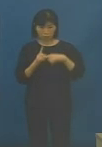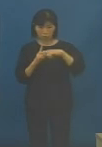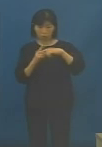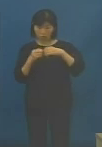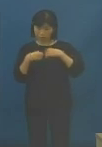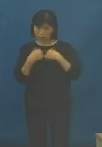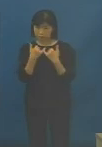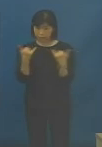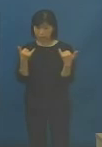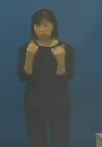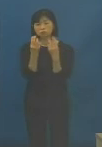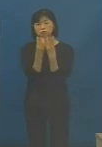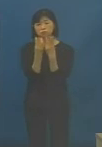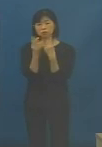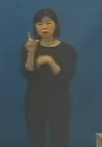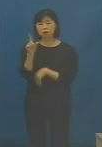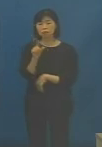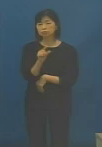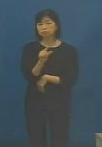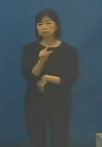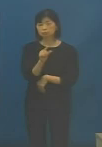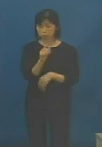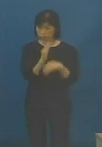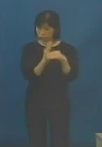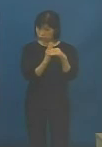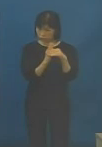いペースで落ちてきているところにありまして、